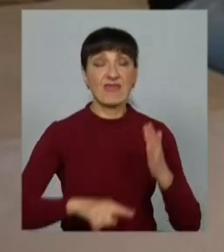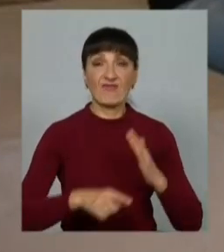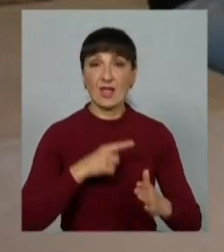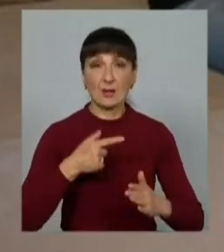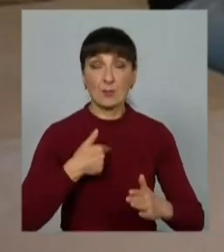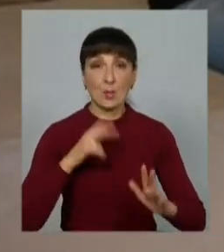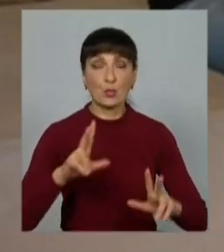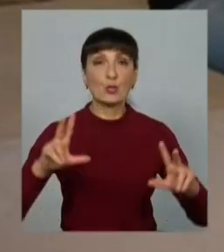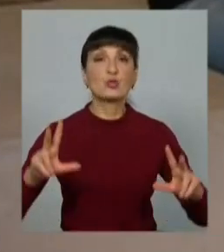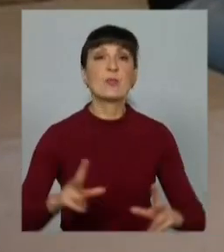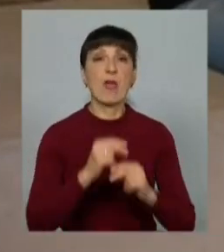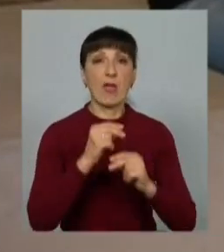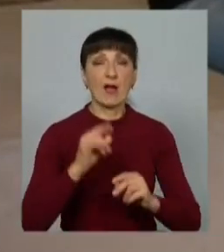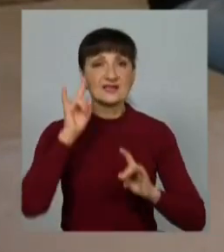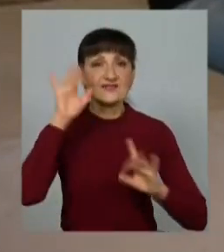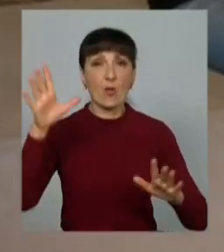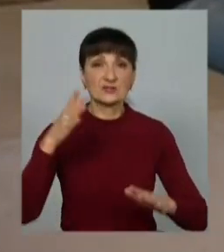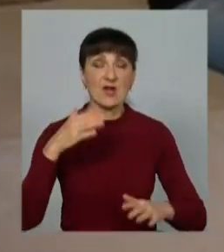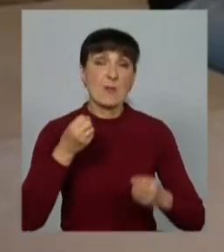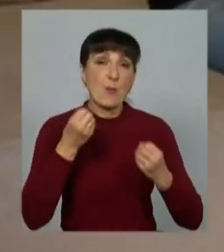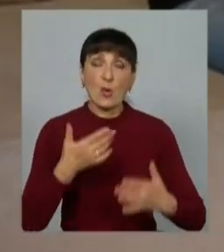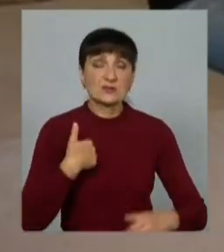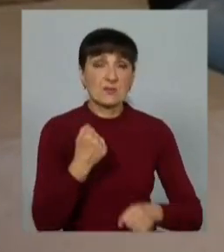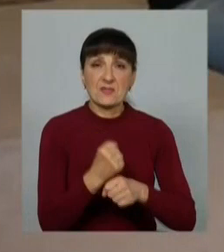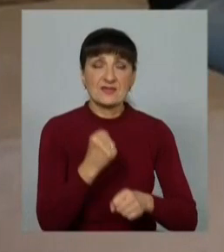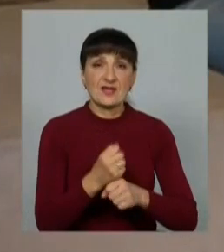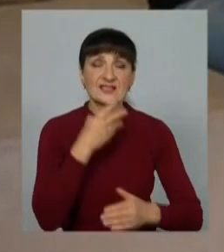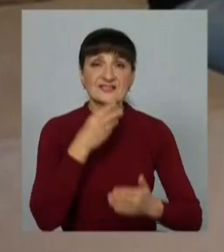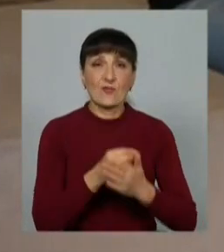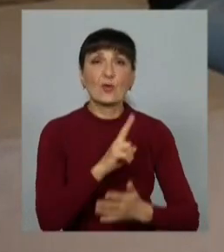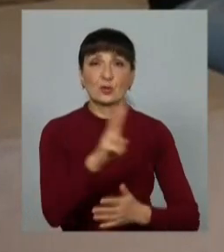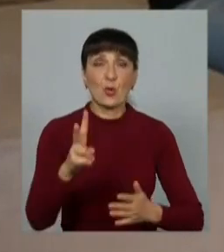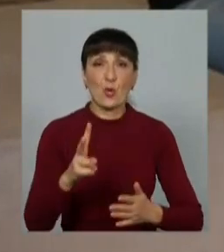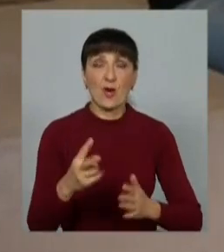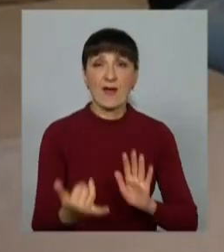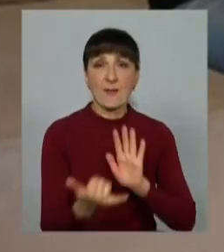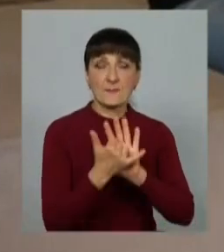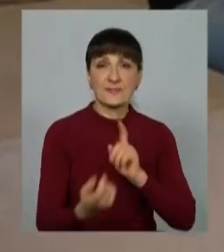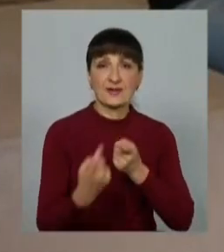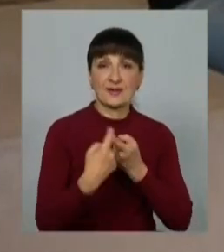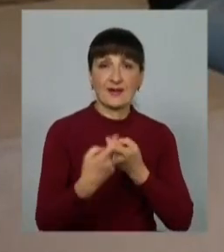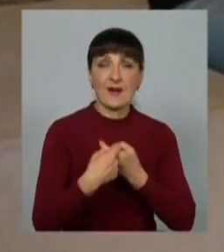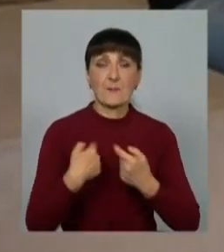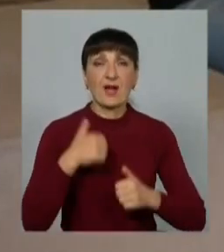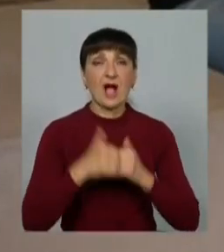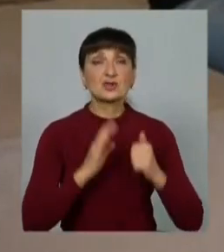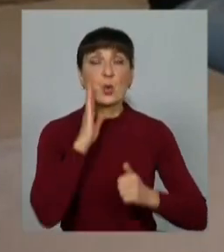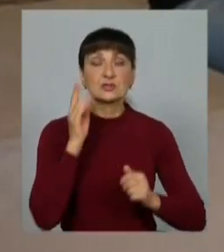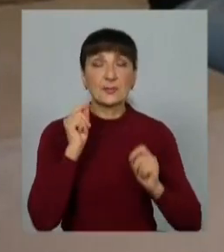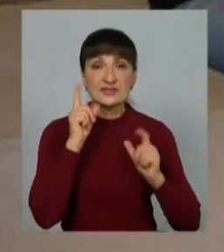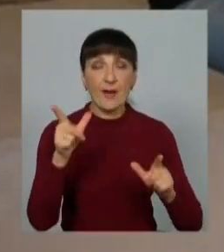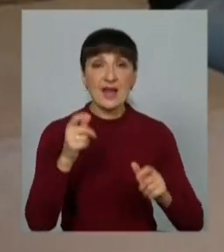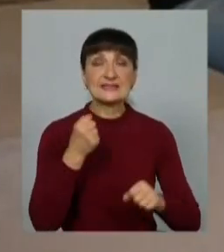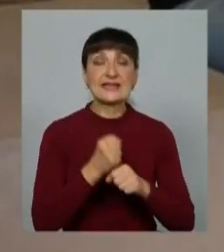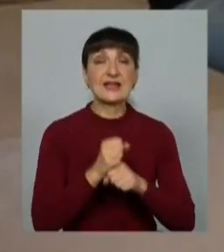то, что именно вот... Мы просто делаем. Мы делаем ради своих подписчиков. Мы каждый день просыпались, снимали видео, чтобы именно